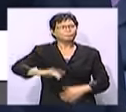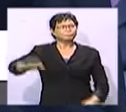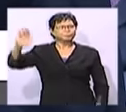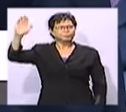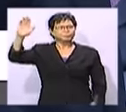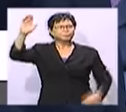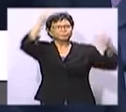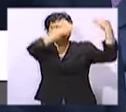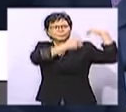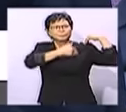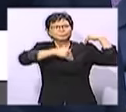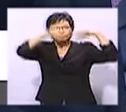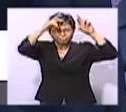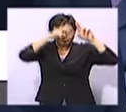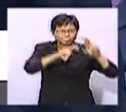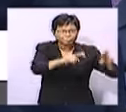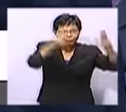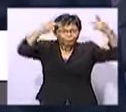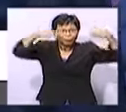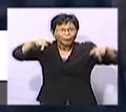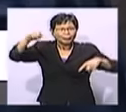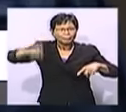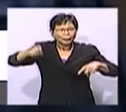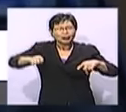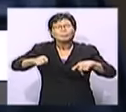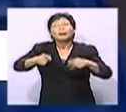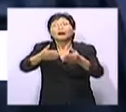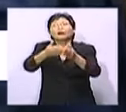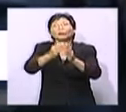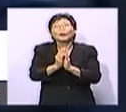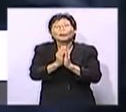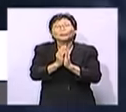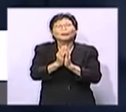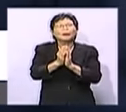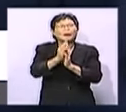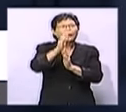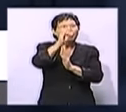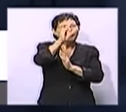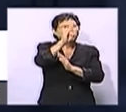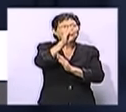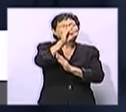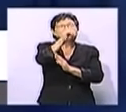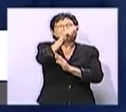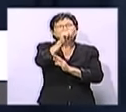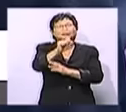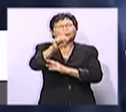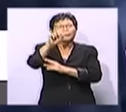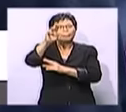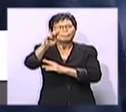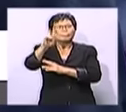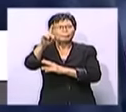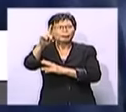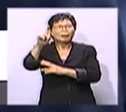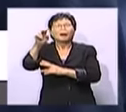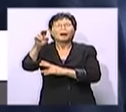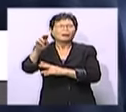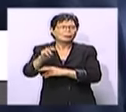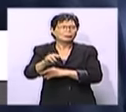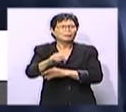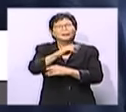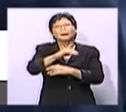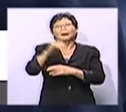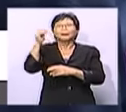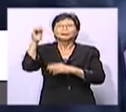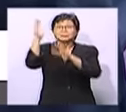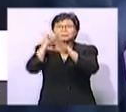Sumpah Jawatan dan Taat Setia Presiden Mahkamah Rayuan, Tan Sri Ahmad Ma'arub dan Hakim Besar Sabah dan Sarawak, Datuk David